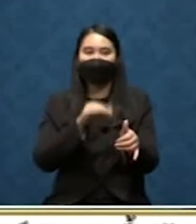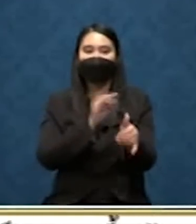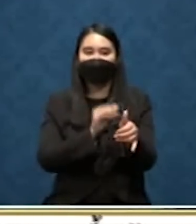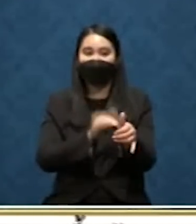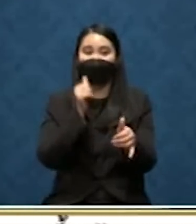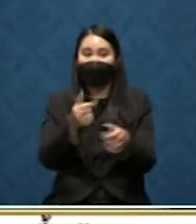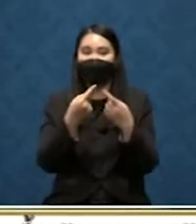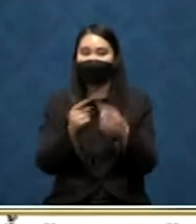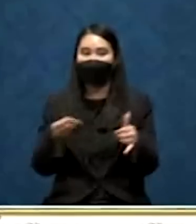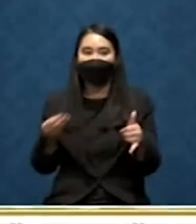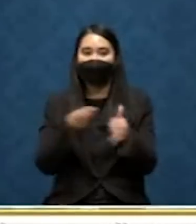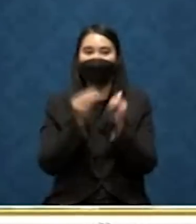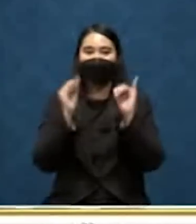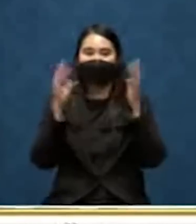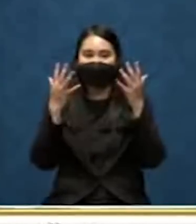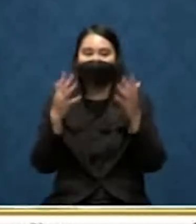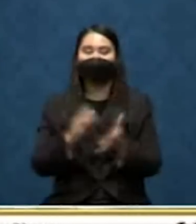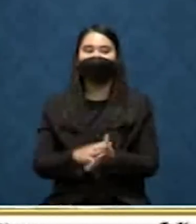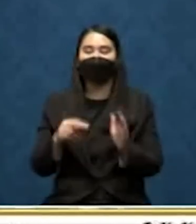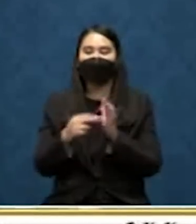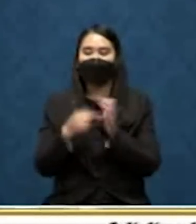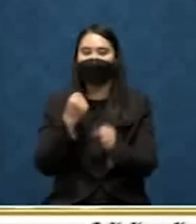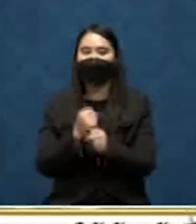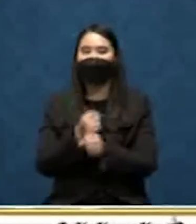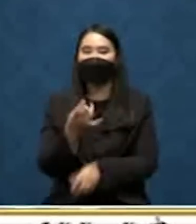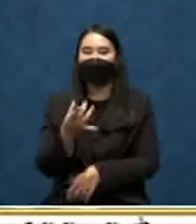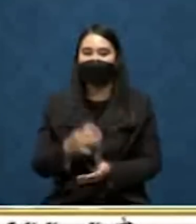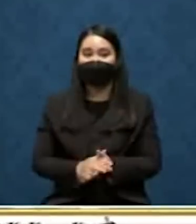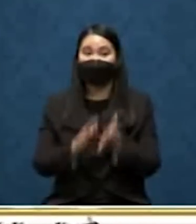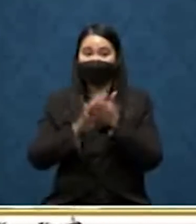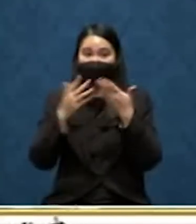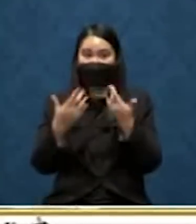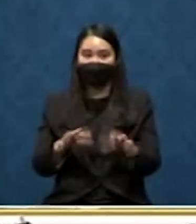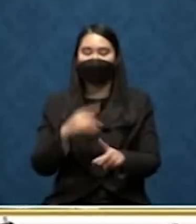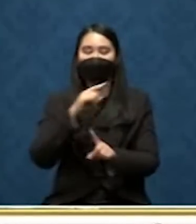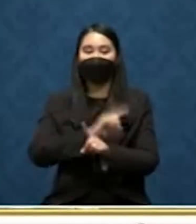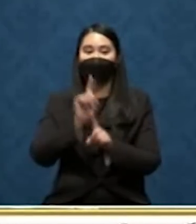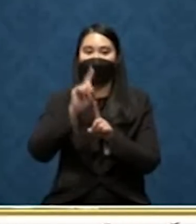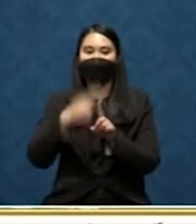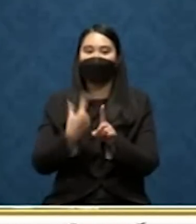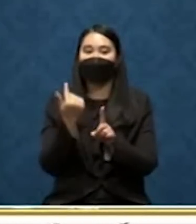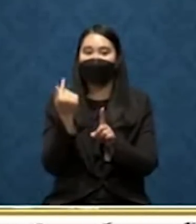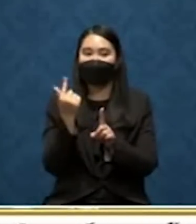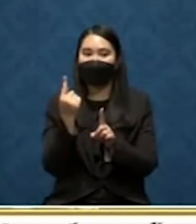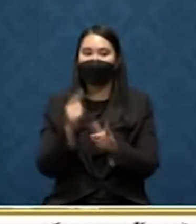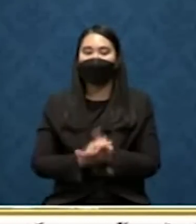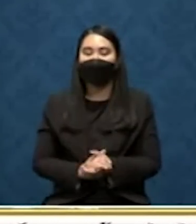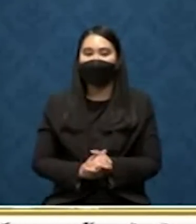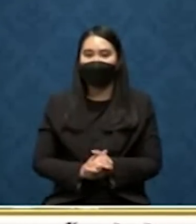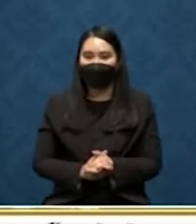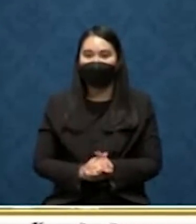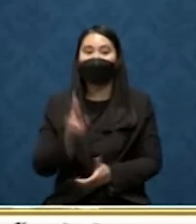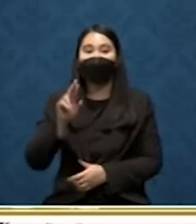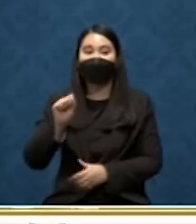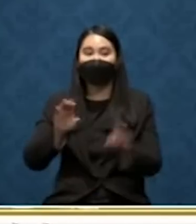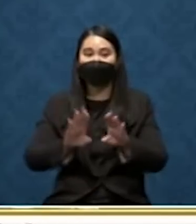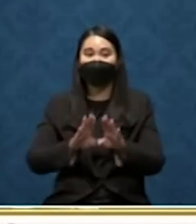มีการออกมาเลยไม่ซากวี่ทำอะไรกัอยู่จนกระทั่งหนึ่งพฤษธีกานะครับสภาเปิ